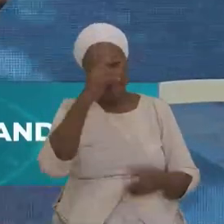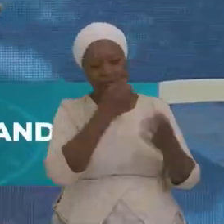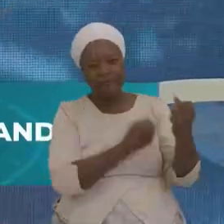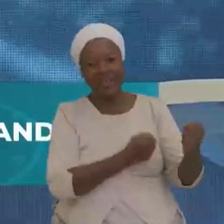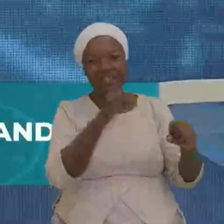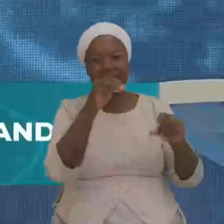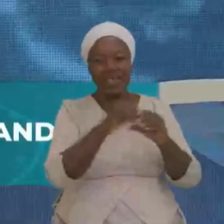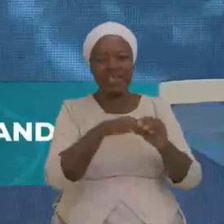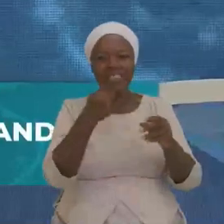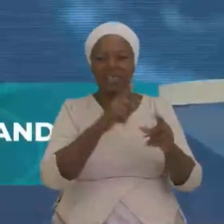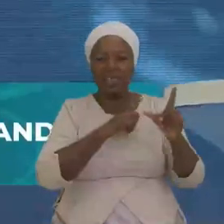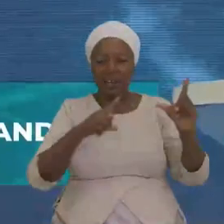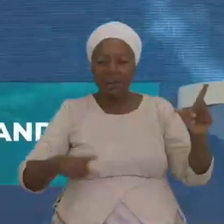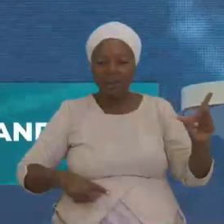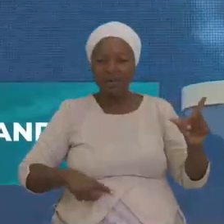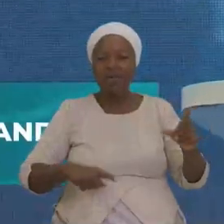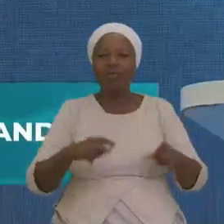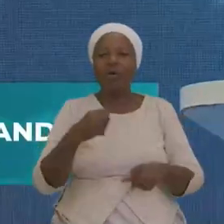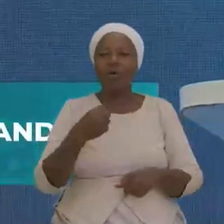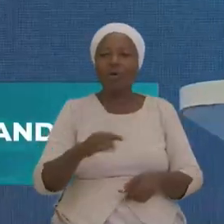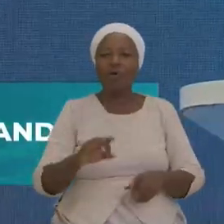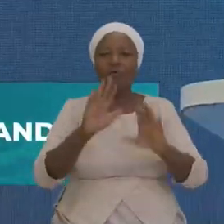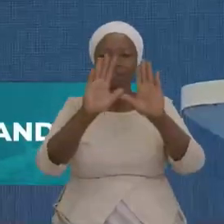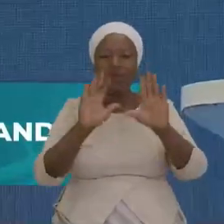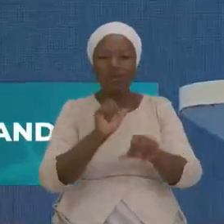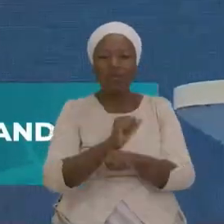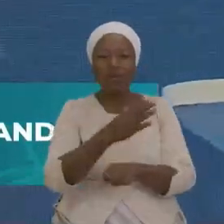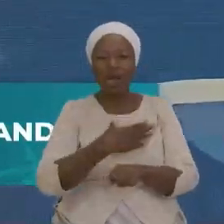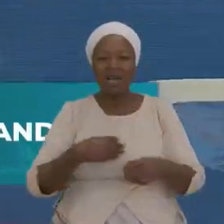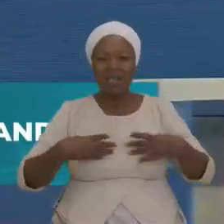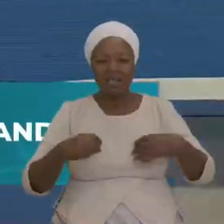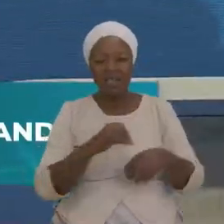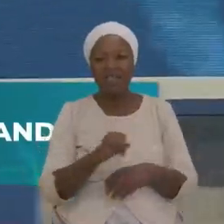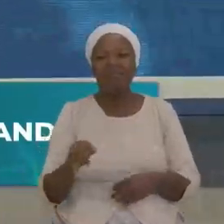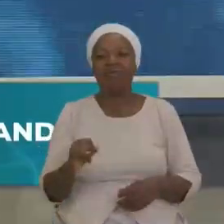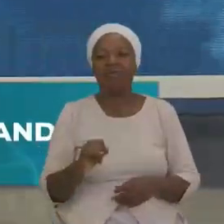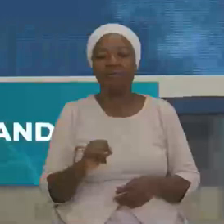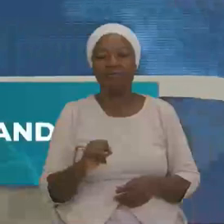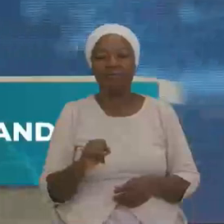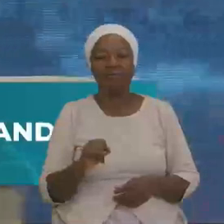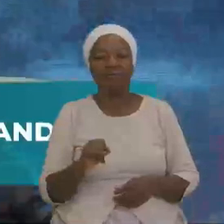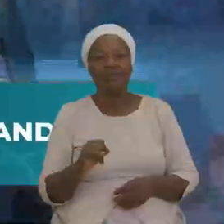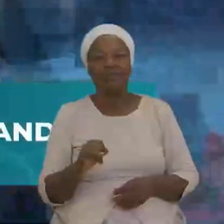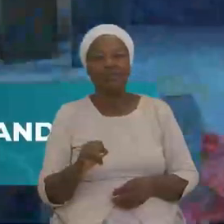Notre foi au Seigneur pour les miracles et la guérison.